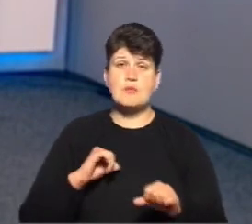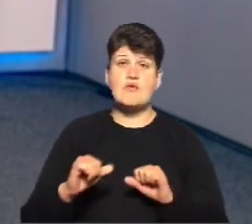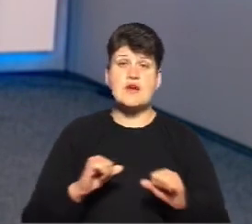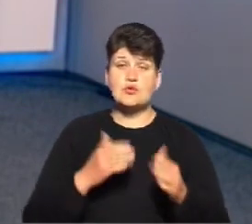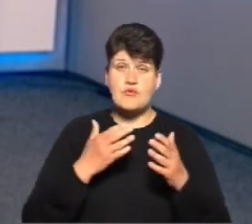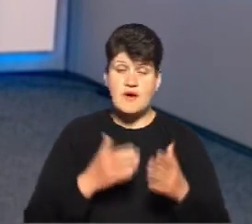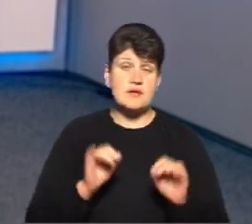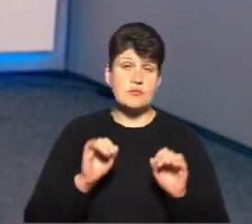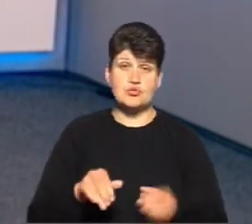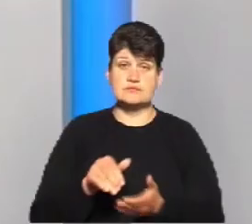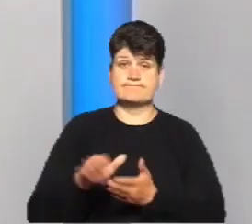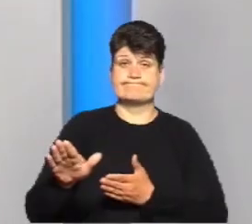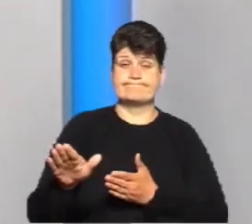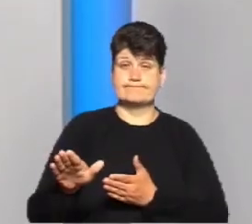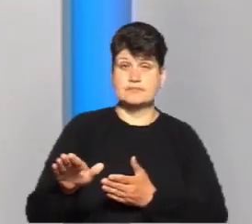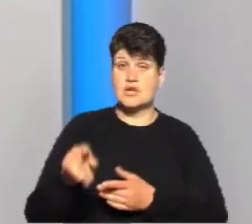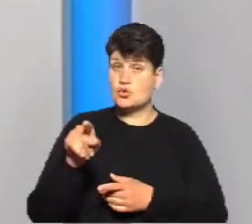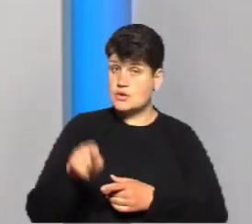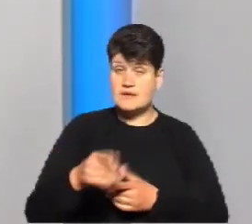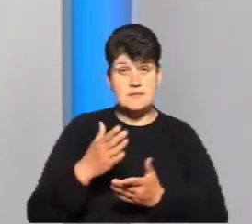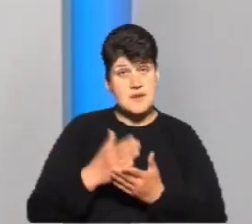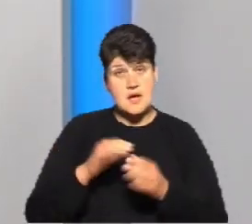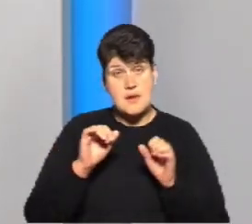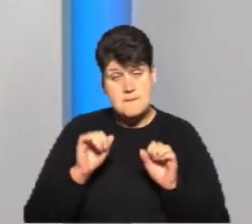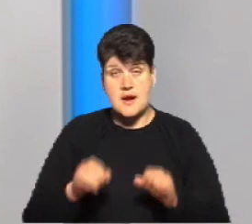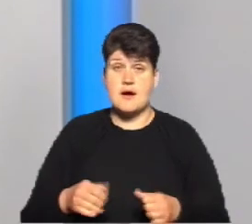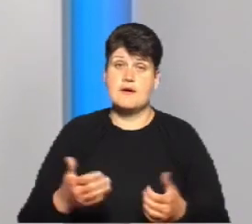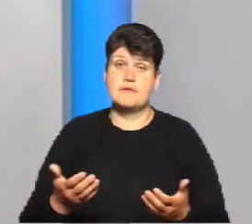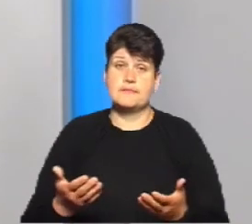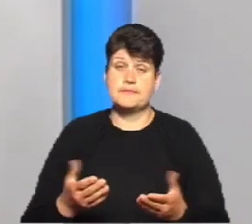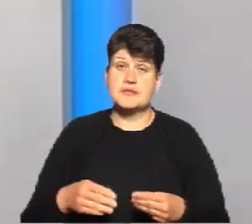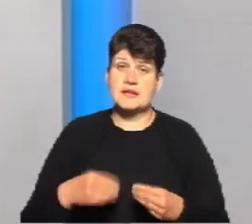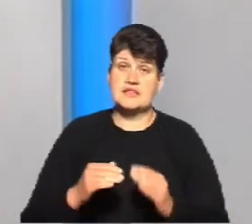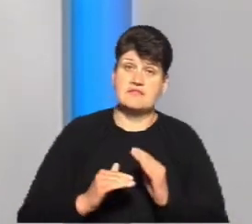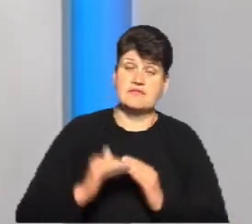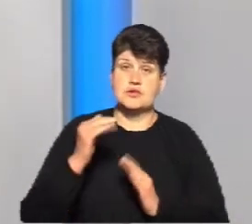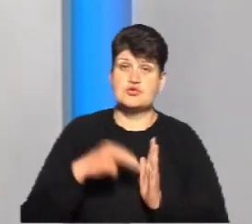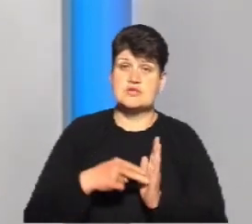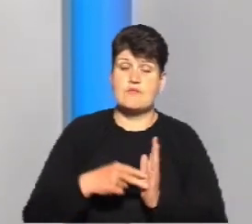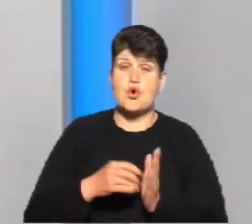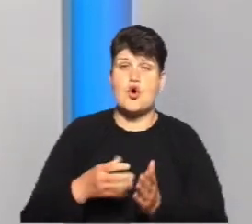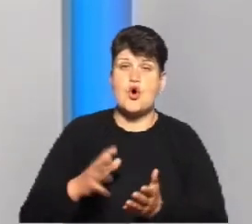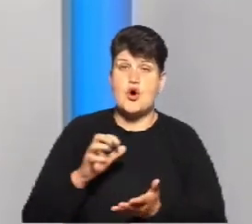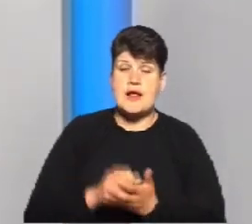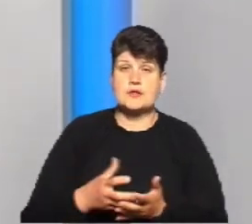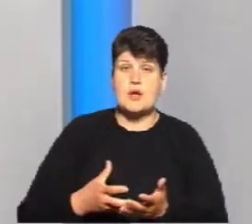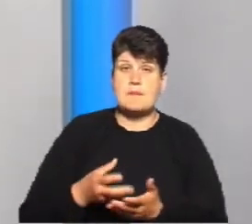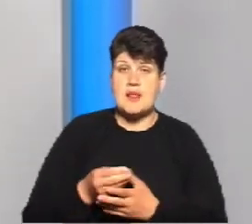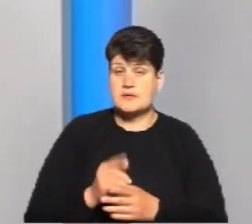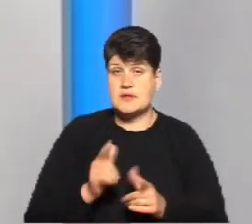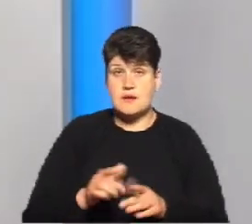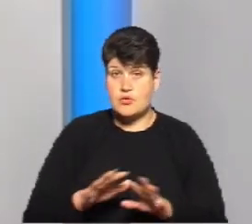дати. Так, не дати. Він тоді має право поставити вищу ставку орендної плати. І якщо цей орендар не погоджується, він втрачає своє